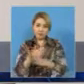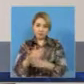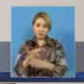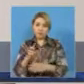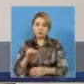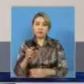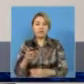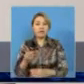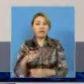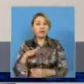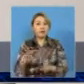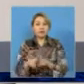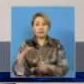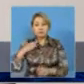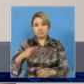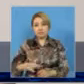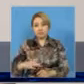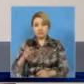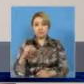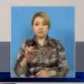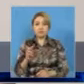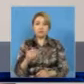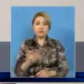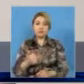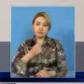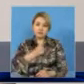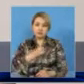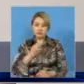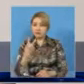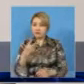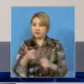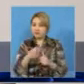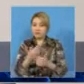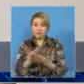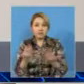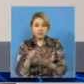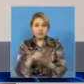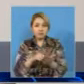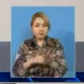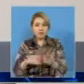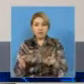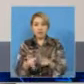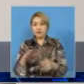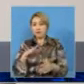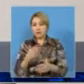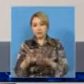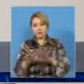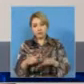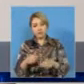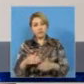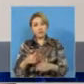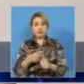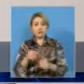Мустафы Шокая, а также его сын Искендир Кобжасаров. К сожалению, эти два имени не оказались в числе реабилитированных. Однако остальные имена